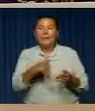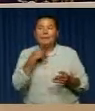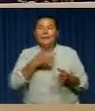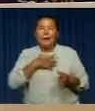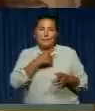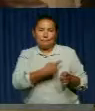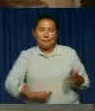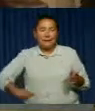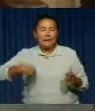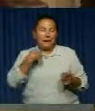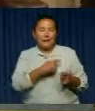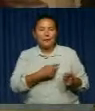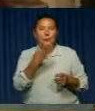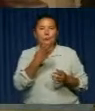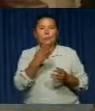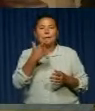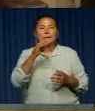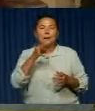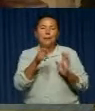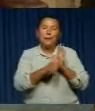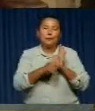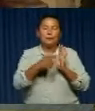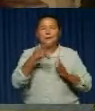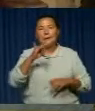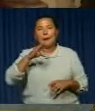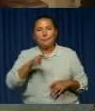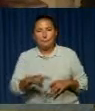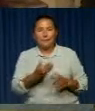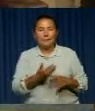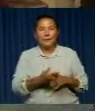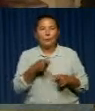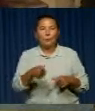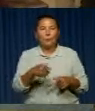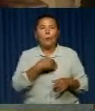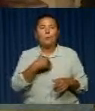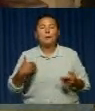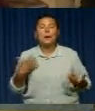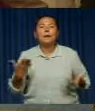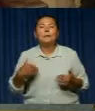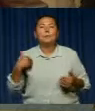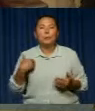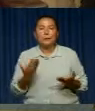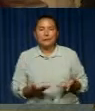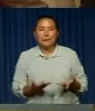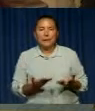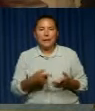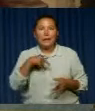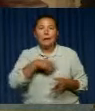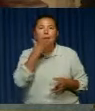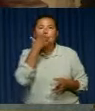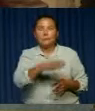тамшы ретінде құйылады, 400 граммнан, 600 граммнан. Иә, ол баратта өкпеге қандай әсерін тигізеді? Өкпенің ісуіне